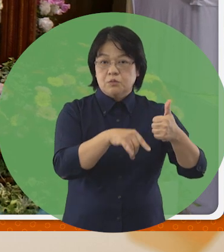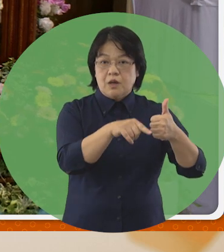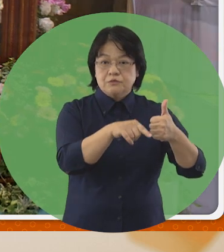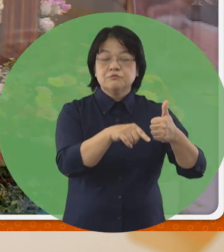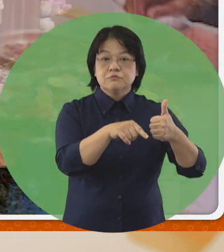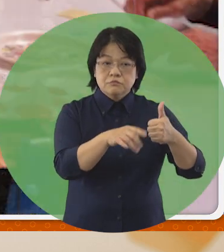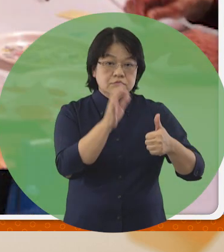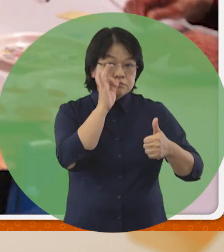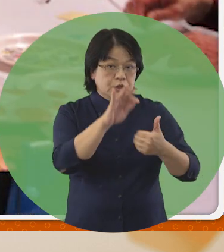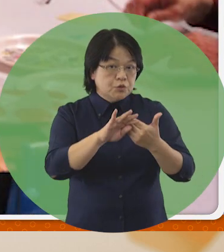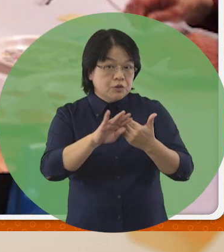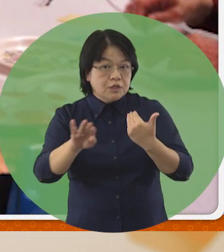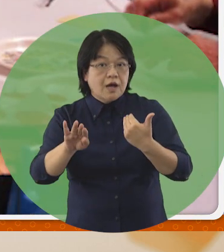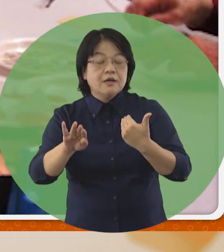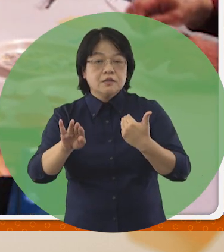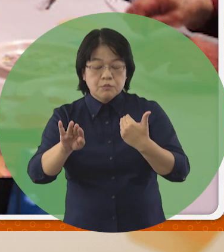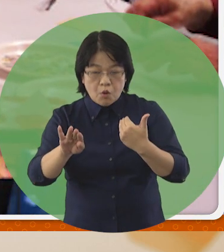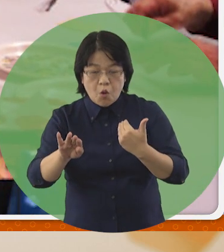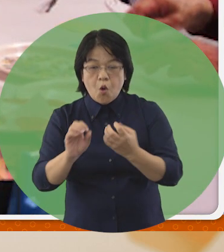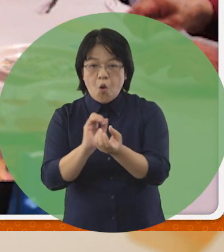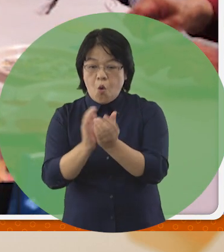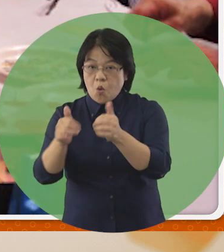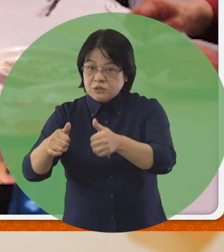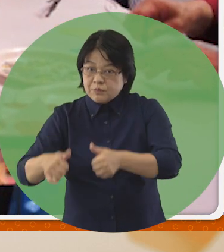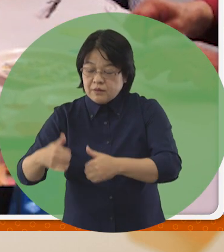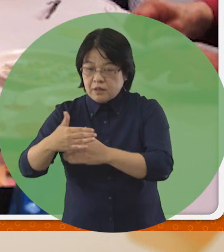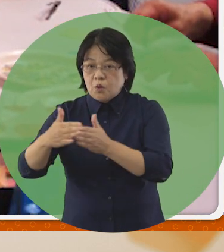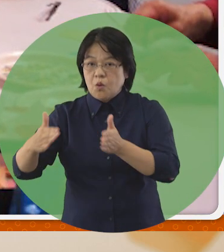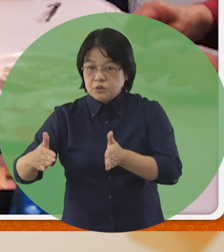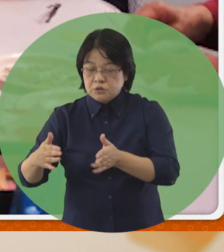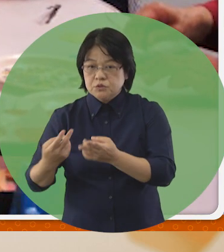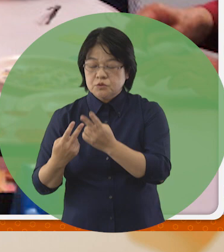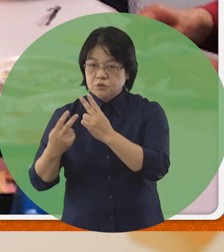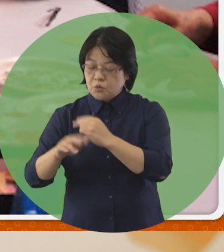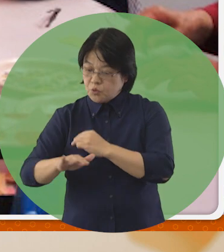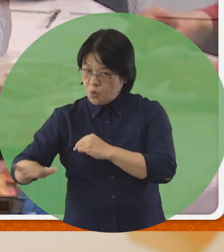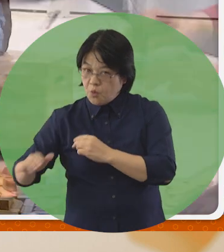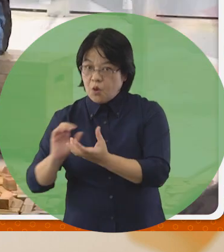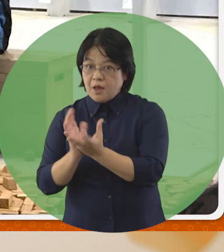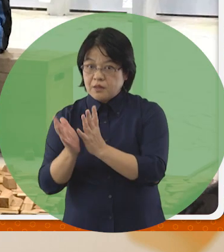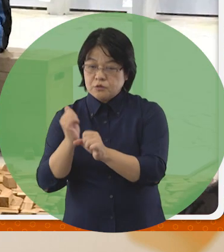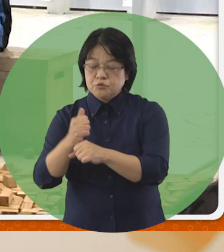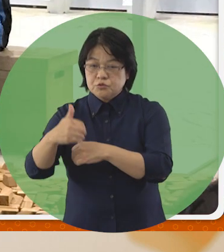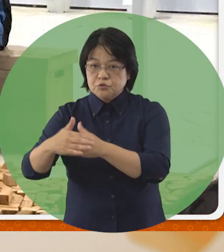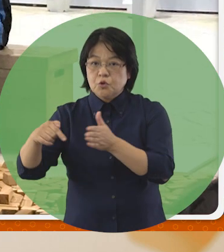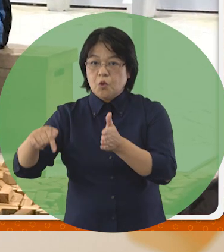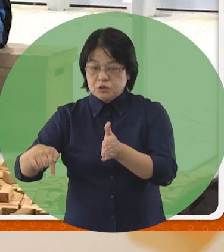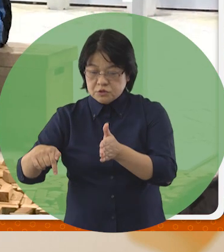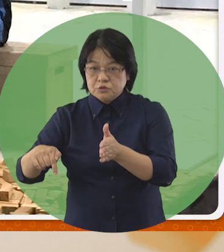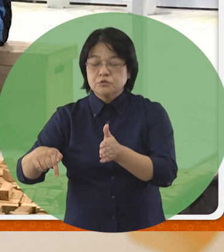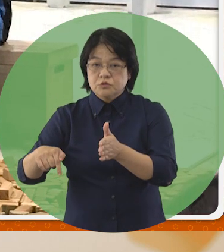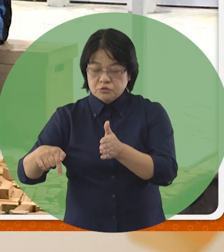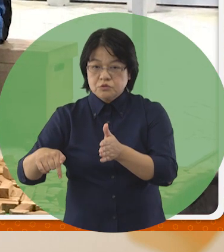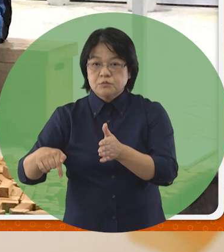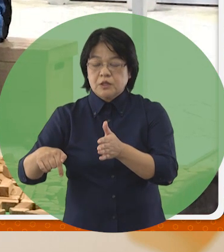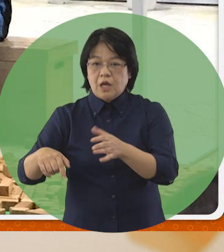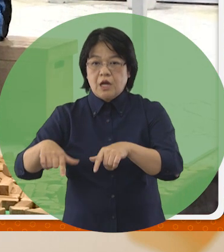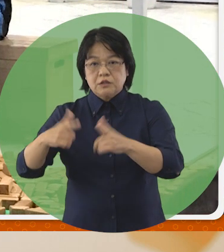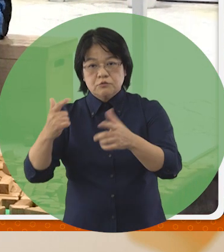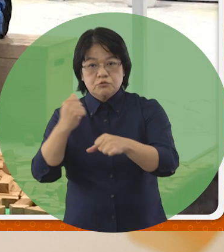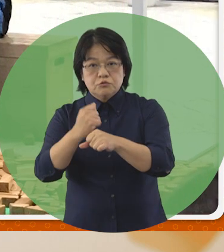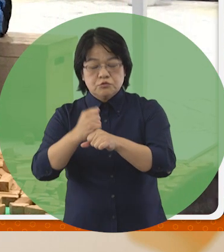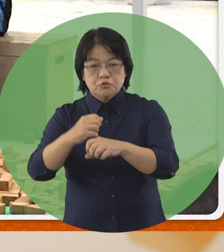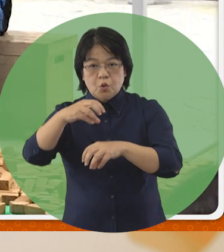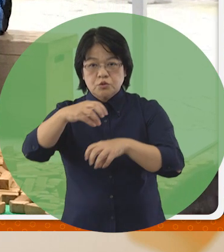にも押し花教室や子どもブーケ教室、県産木材で遊ぶ積み木コーナーなど、いろんな体験が